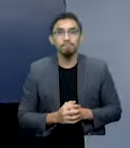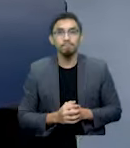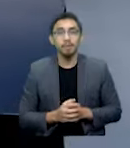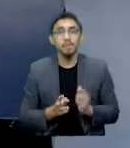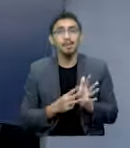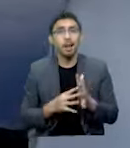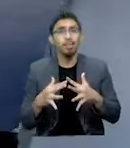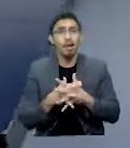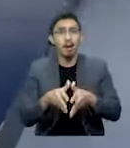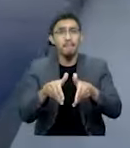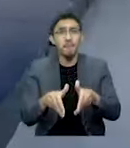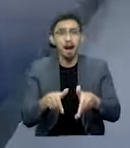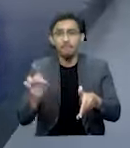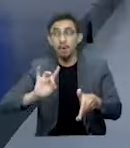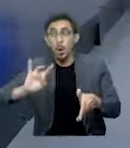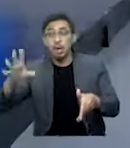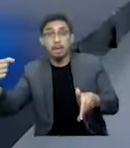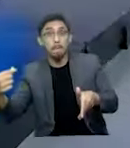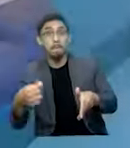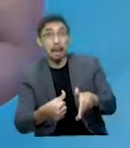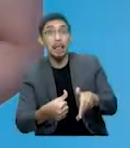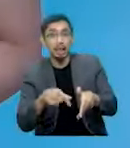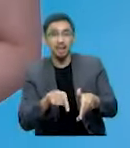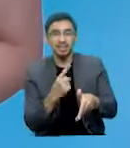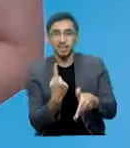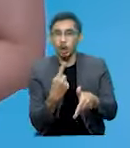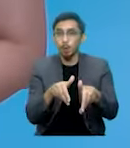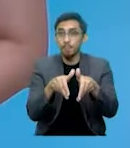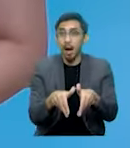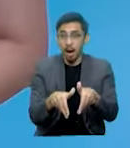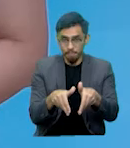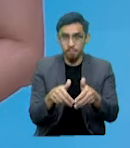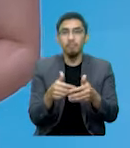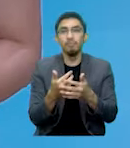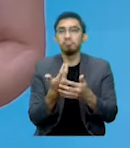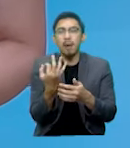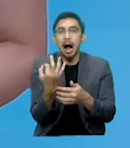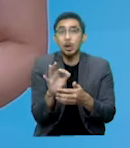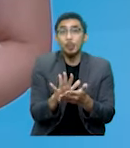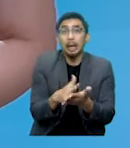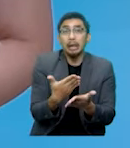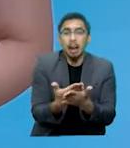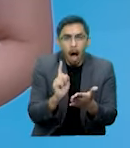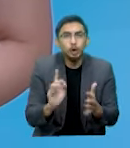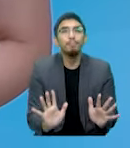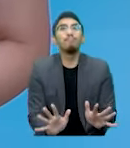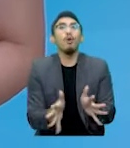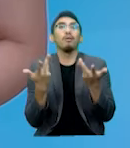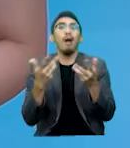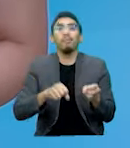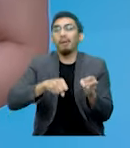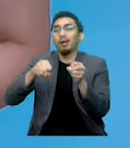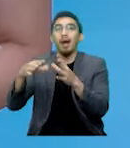Sementara gara-gara tanah makam telah dibeli orang lain, sebuah makam warga yang baru meninggal harus dibongkar dan dipindah ke lokasi